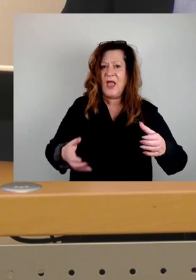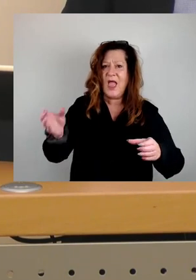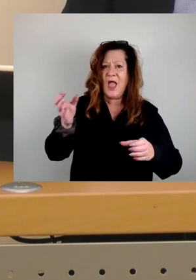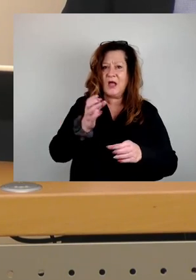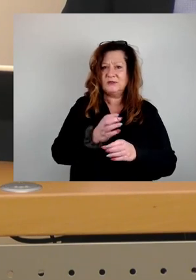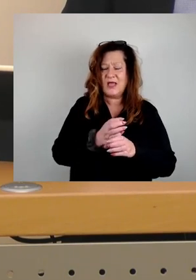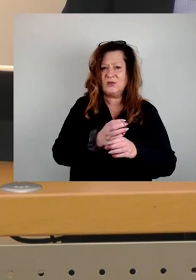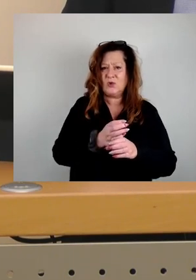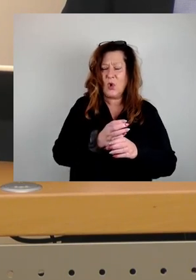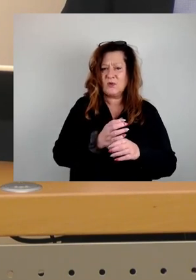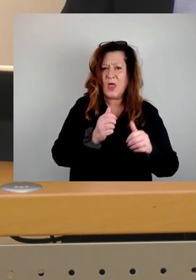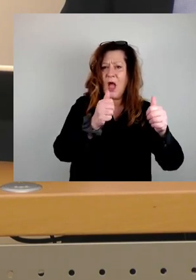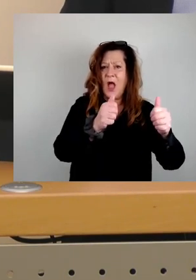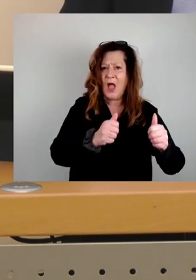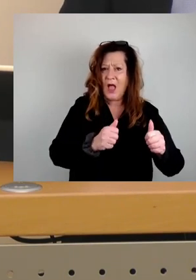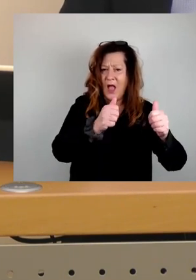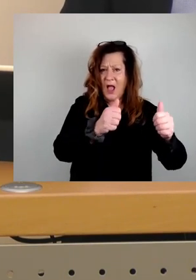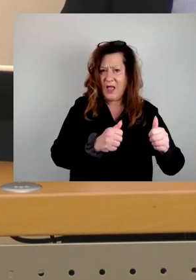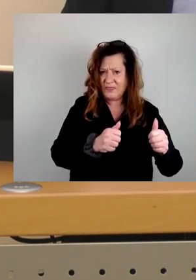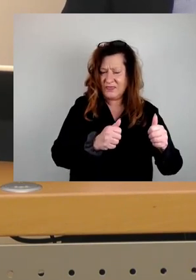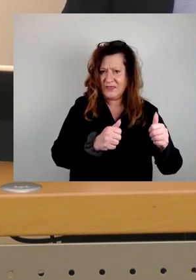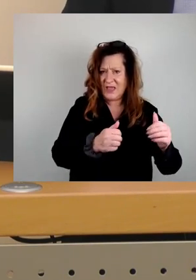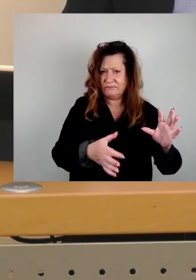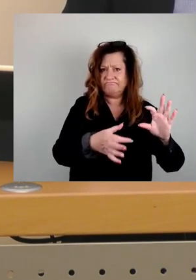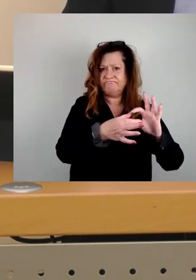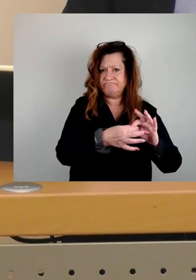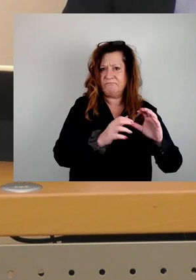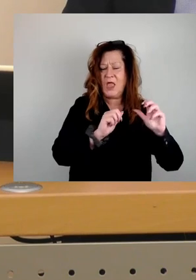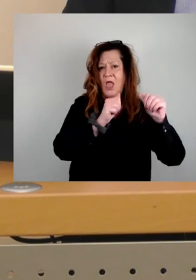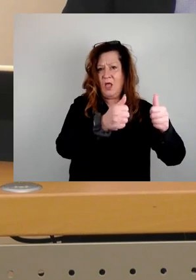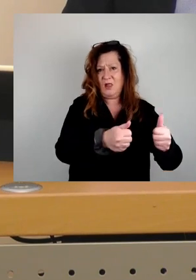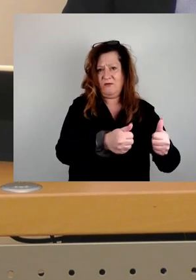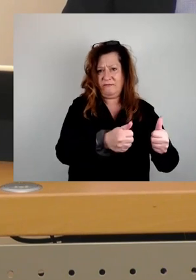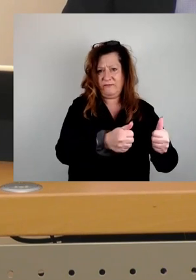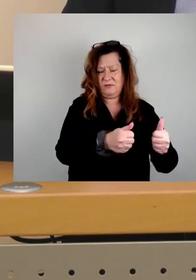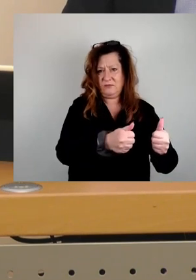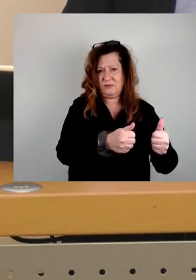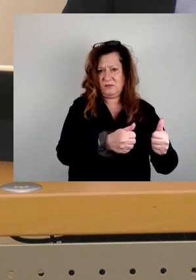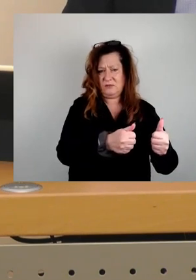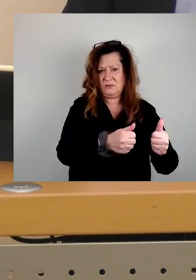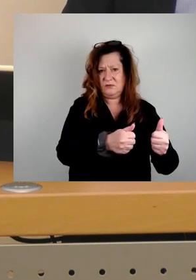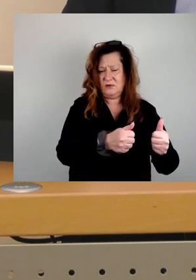Ersetzungsanträgen, die im Tagesordnungspunkt 11 gestellt worden sind. Sie sind mehr weitergehend.